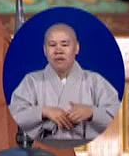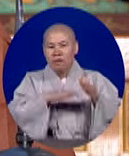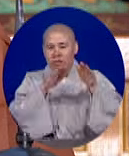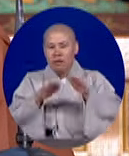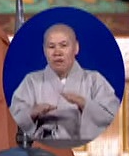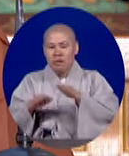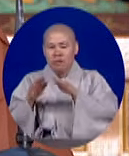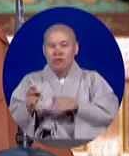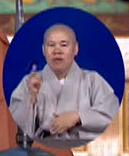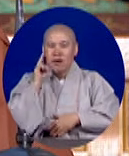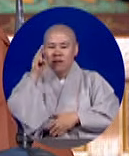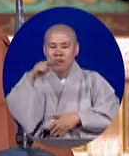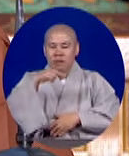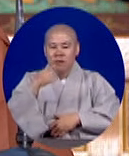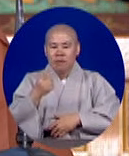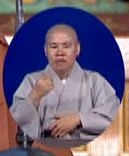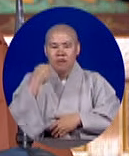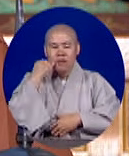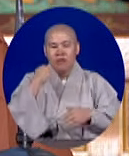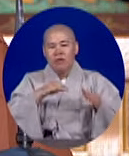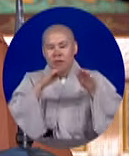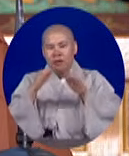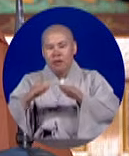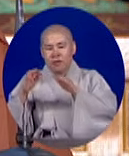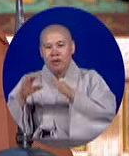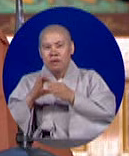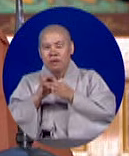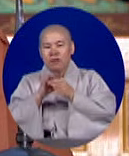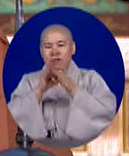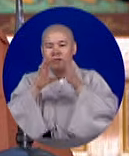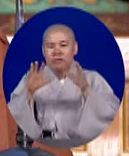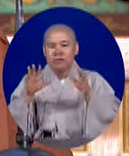파도가 아무리 쳐도 바다하고는 아무 상관이 없다 이겁니다.